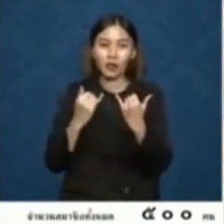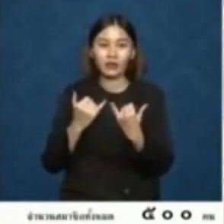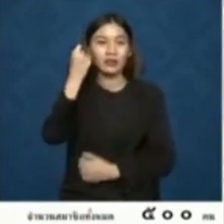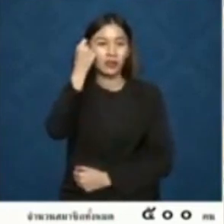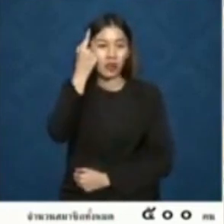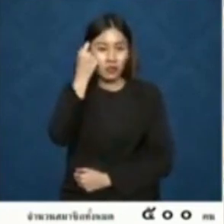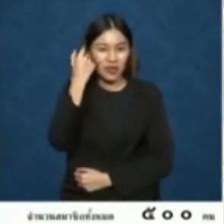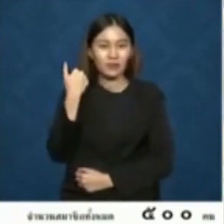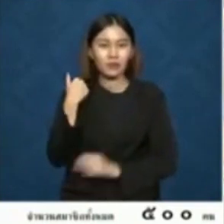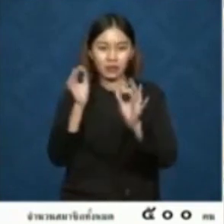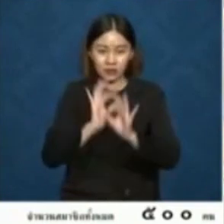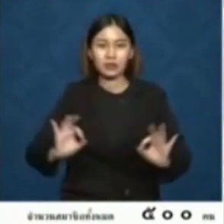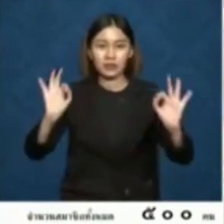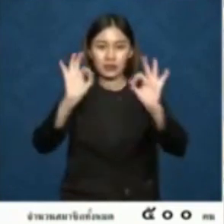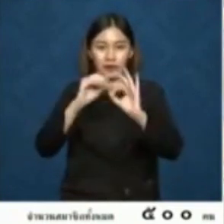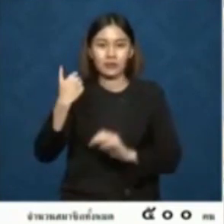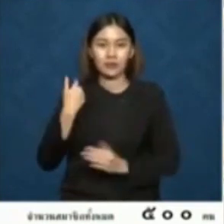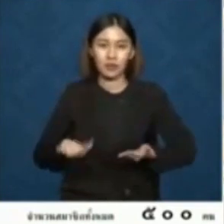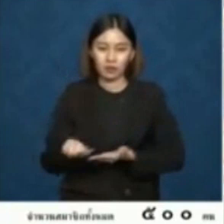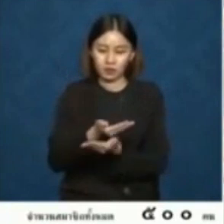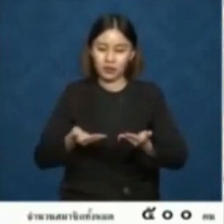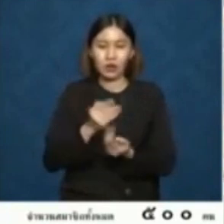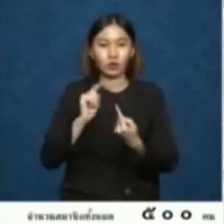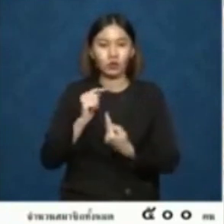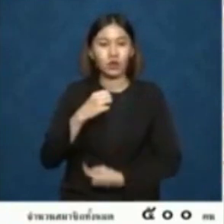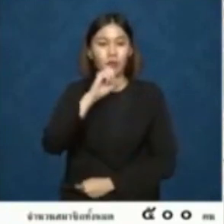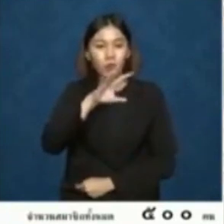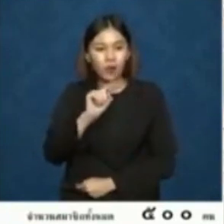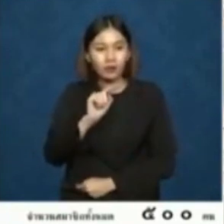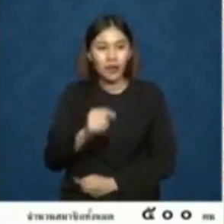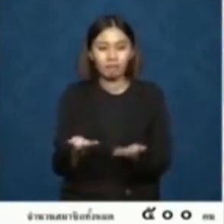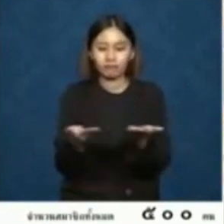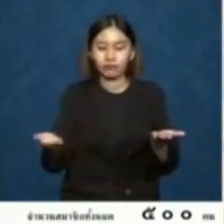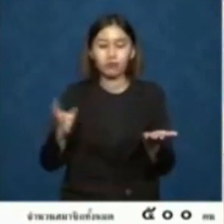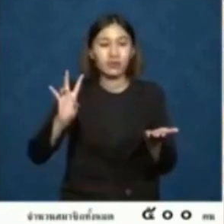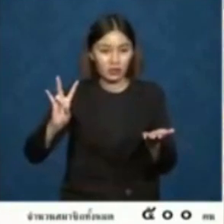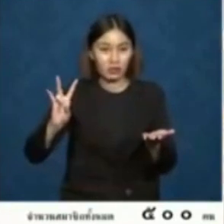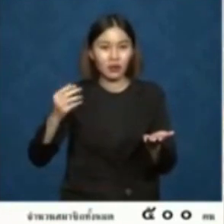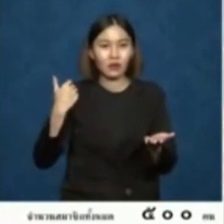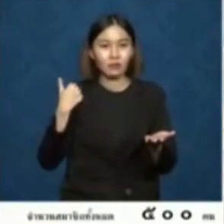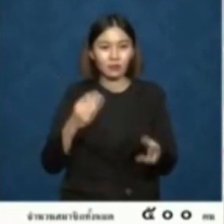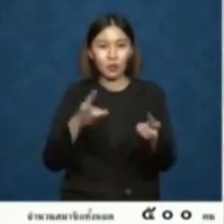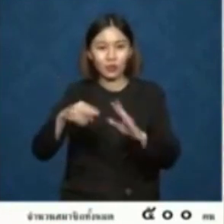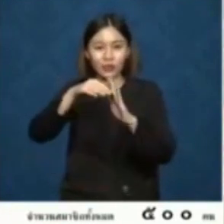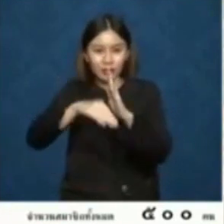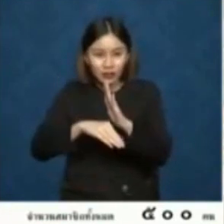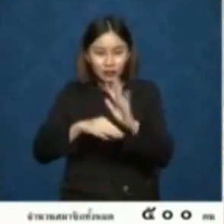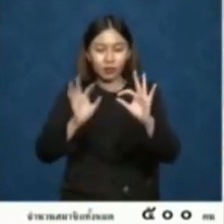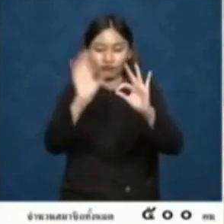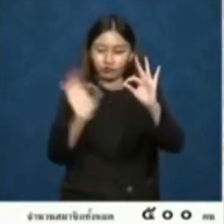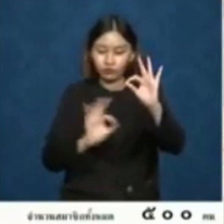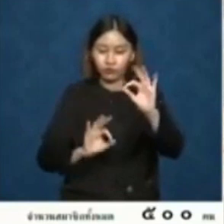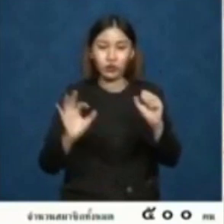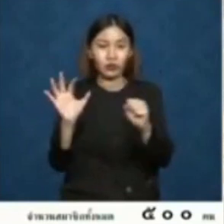เข้าใจครับว่ามันมีความจำเป็นครับแล้วก็เมื่อพิจารณาถึงแม้เราจะยืนยันนะครับว่าทั้ง7ร่างเนี่ยมีหลักการที่น่าจะครอบคลุม2